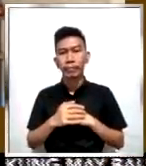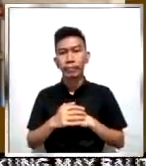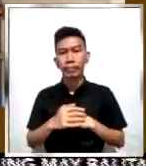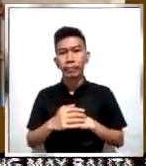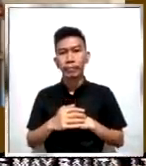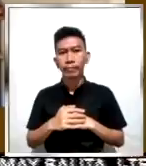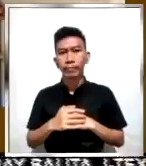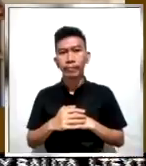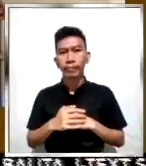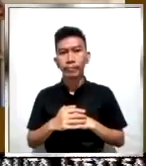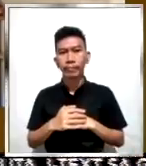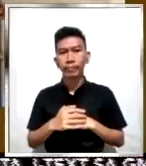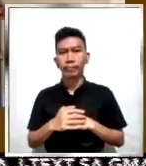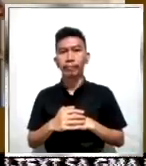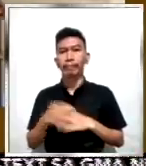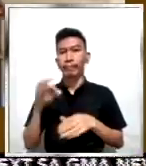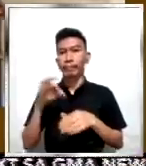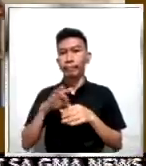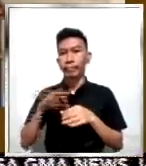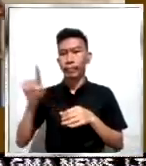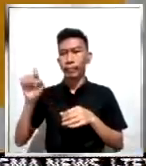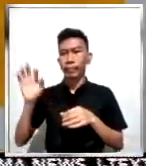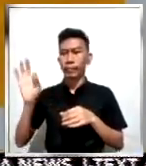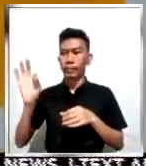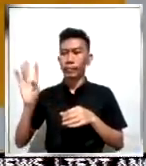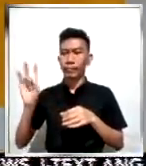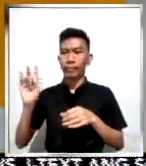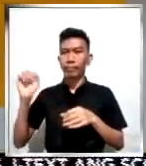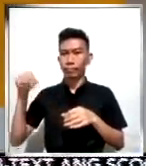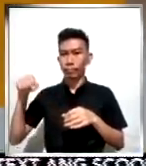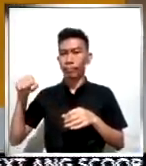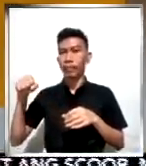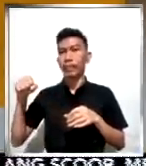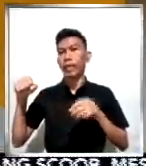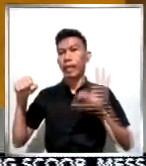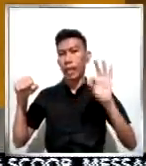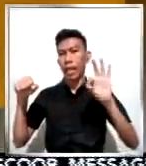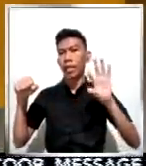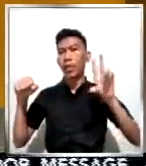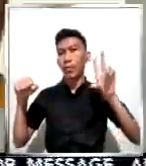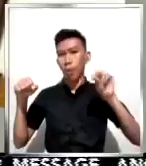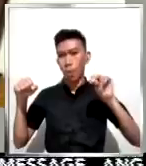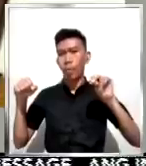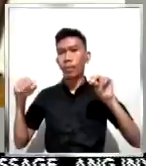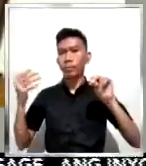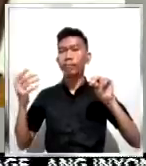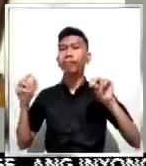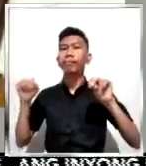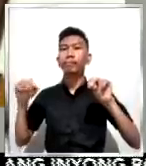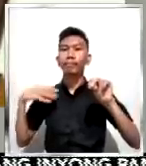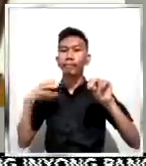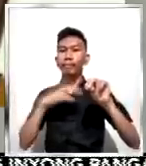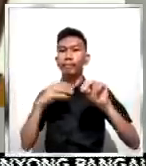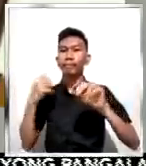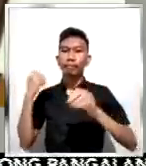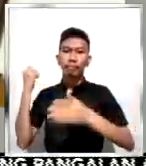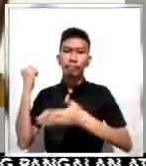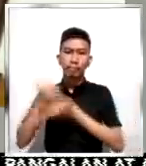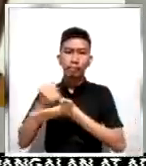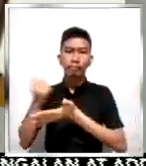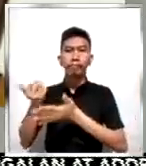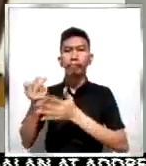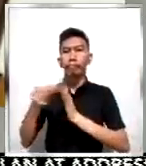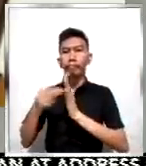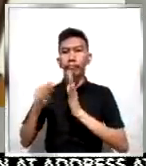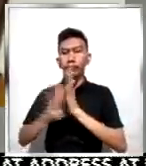botong 197 yes at 9 no, inaprubahan sa huling pagbasa sa Kamara ang House Bill 7137 o ang